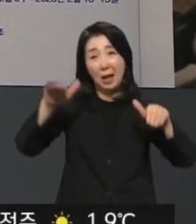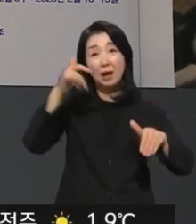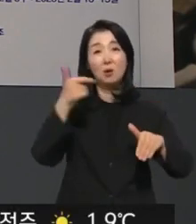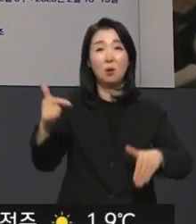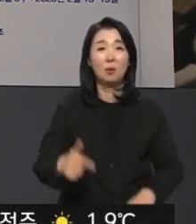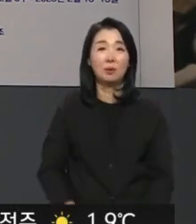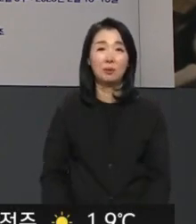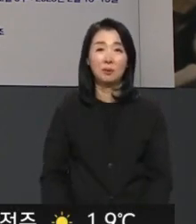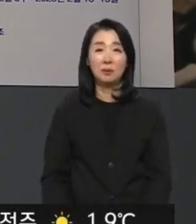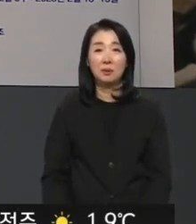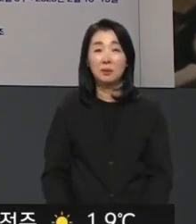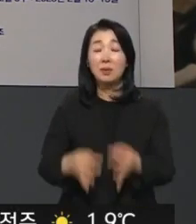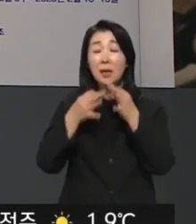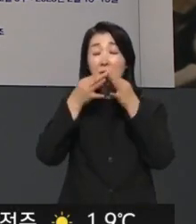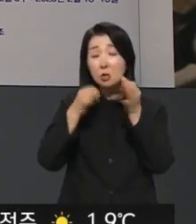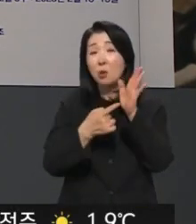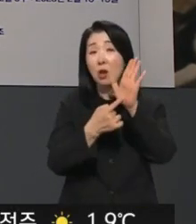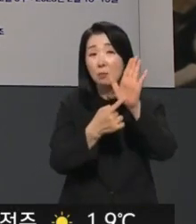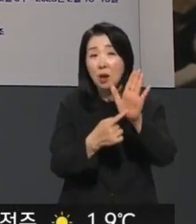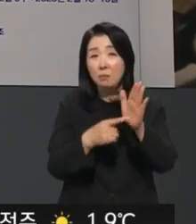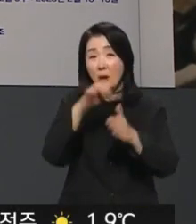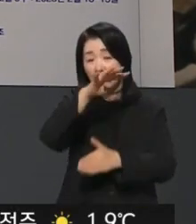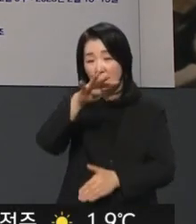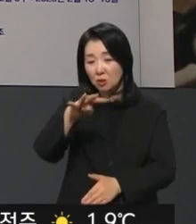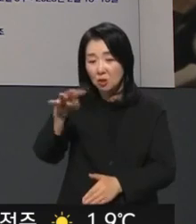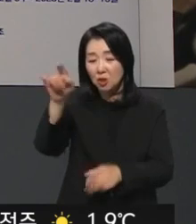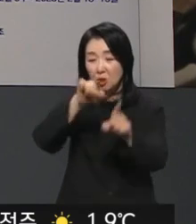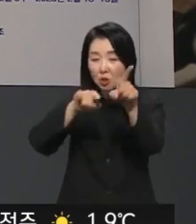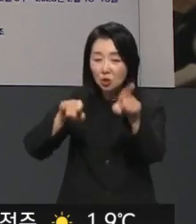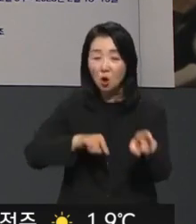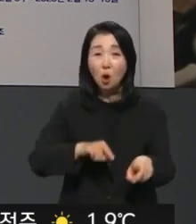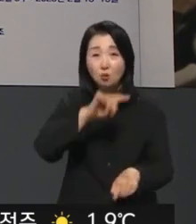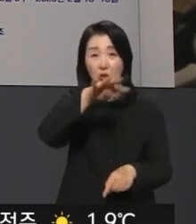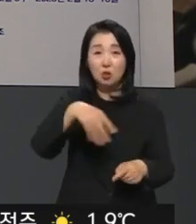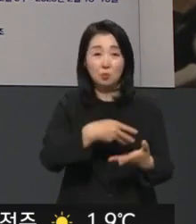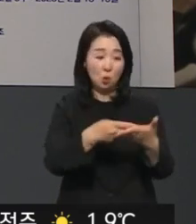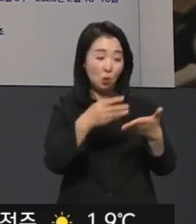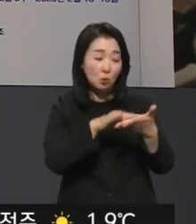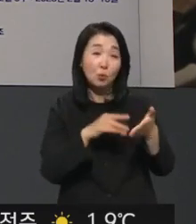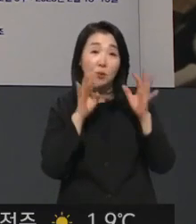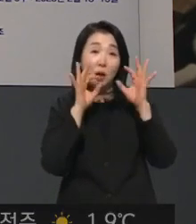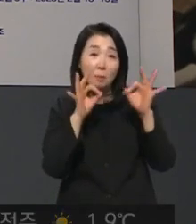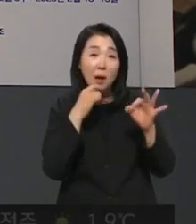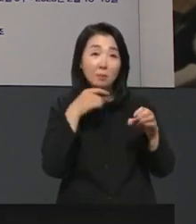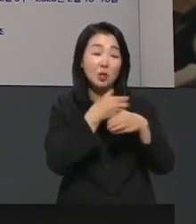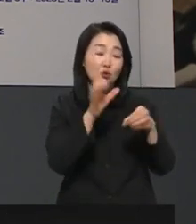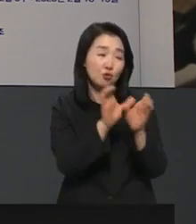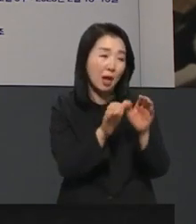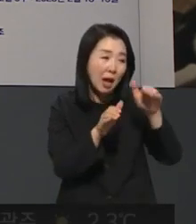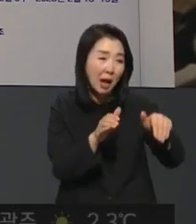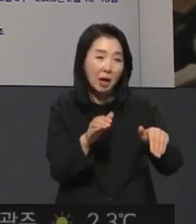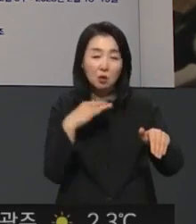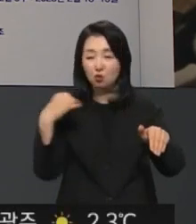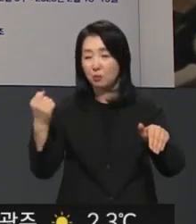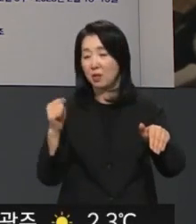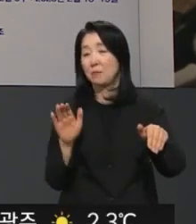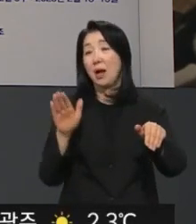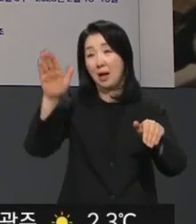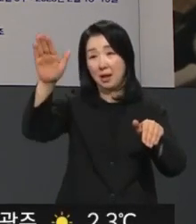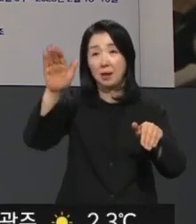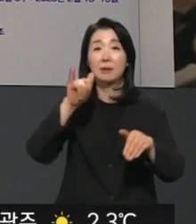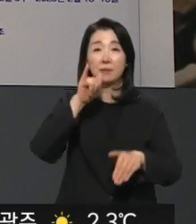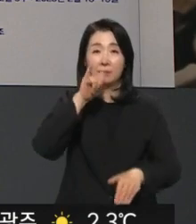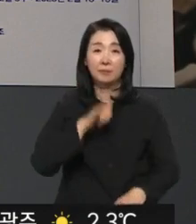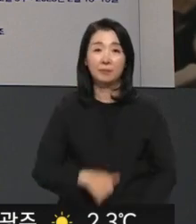지난 금요일에 발표된 전국 지표 조사를 보시면요. 민주당은 하락, 국민의힘은 상승하는 추이가 나타난 거